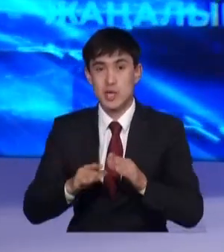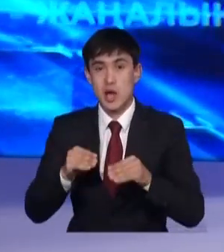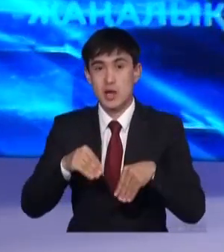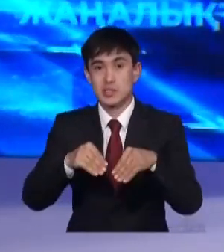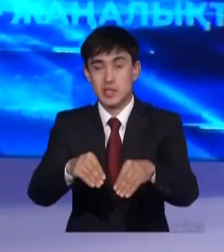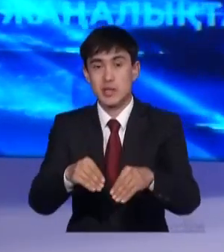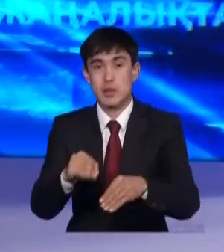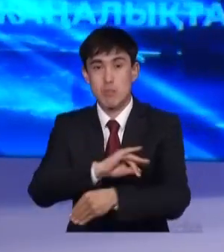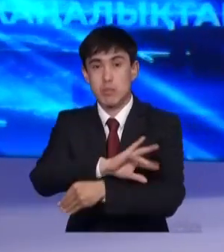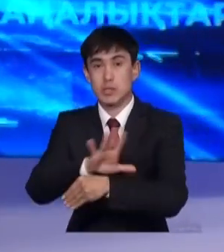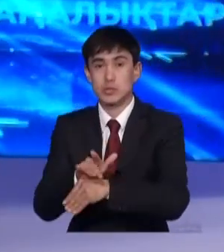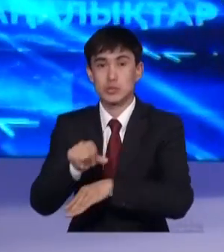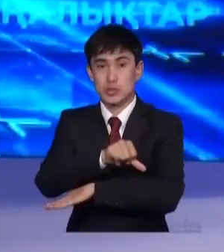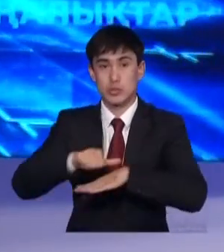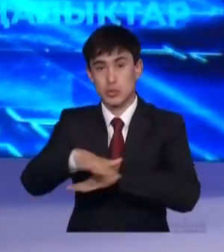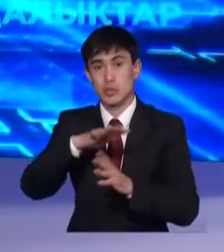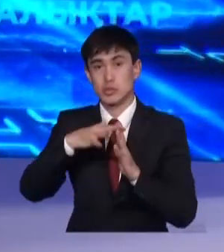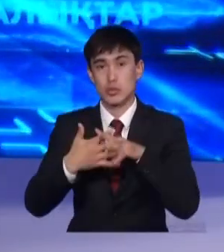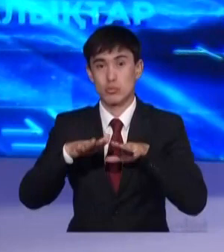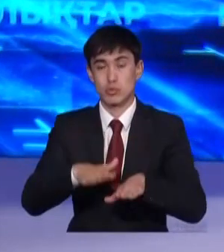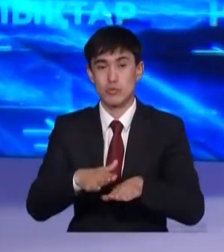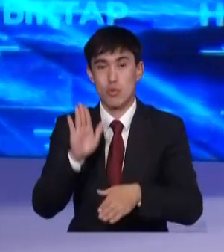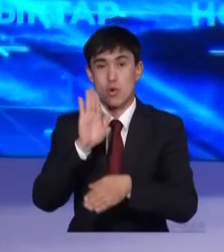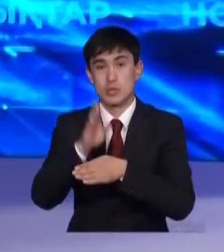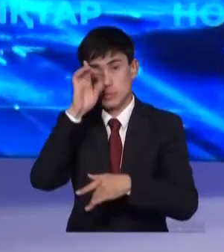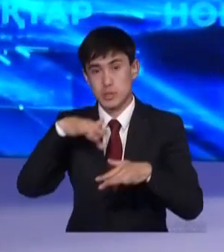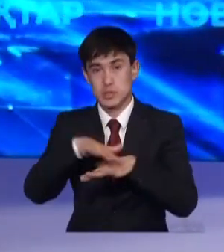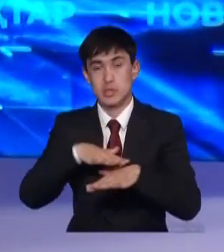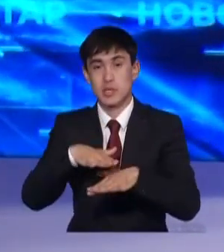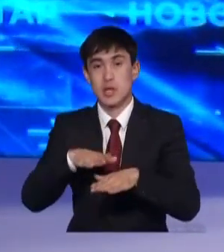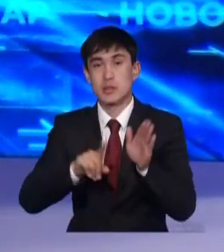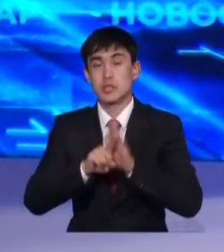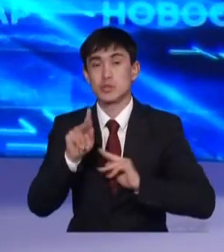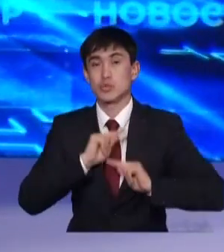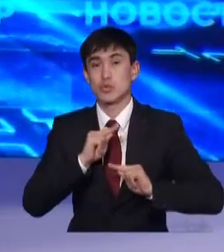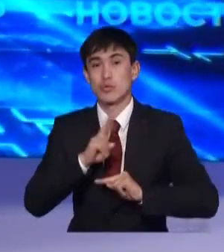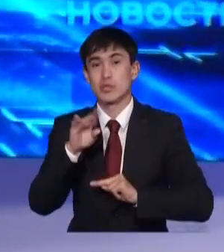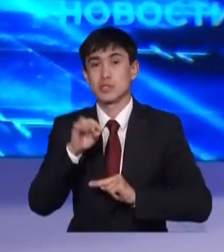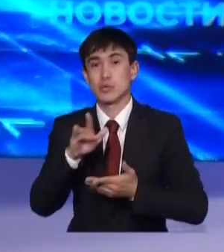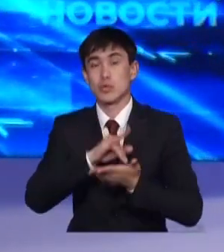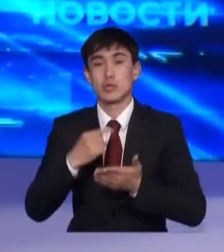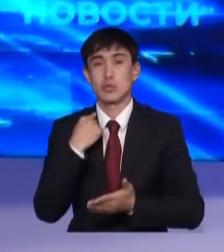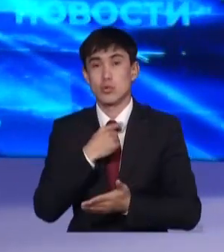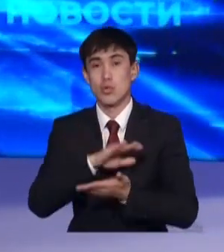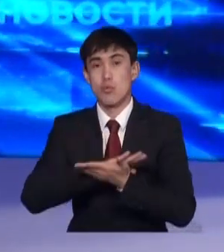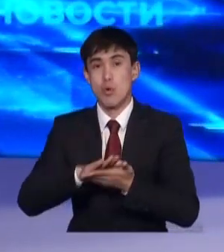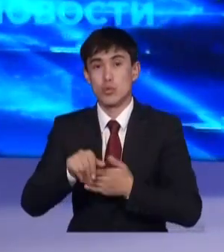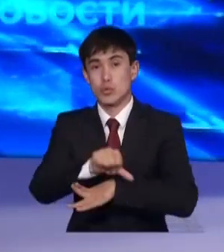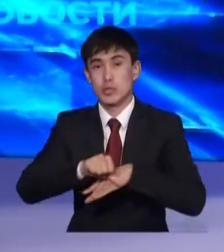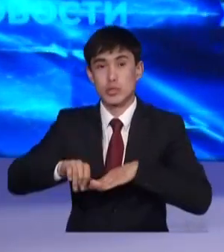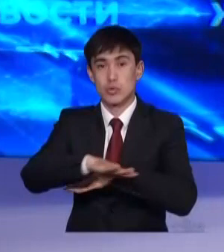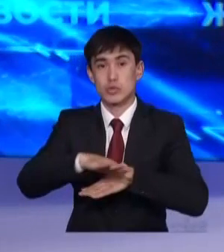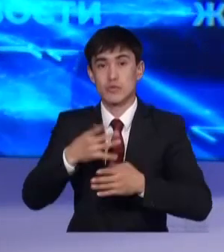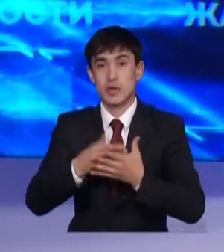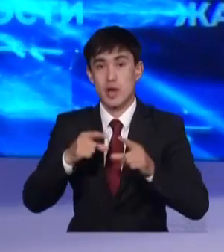благоустройству территории населённых пунктов в рамках указа президента страны начал работу трудовой десант города талде Курган уборку прилегающих территорий